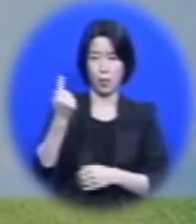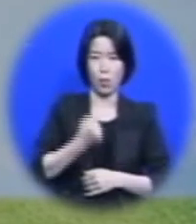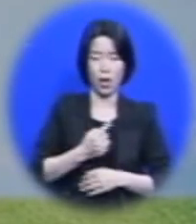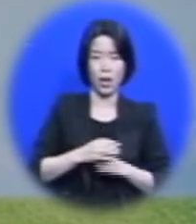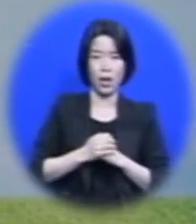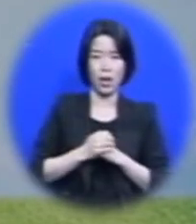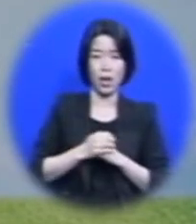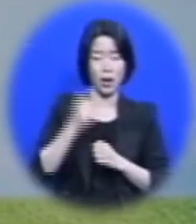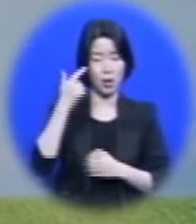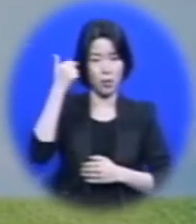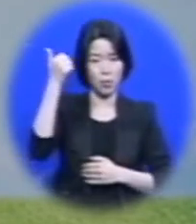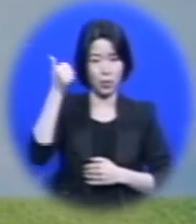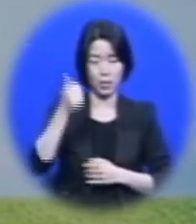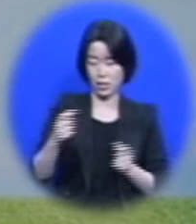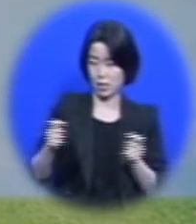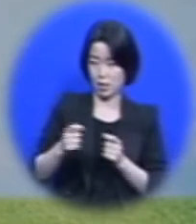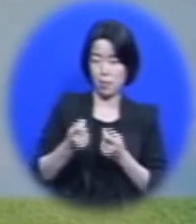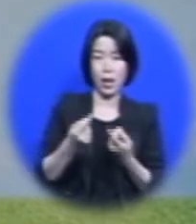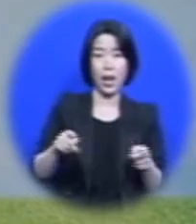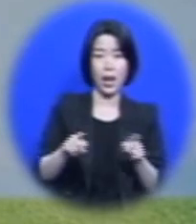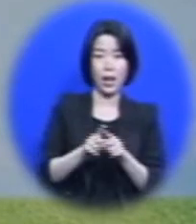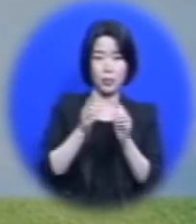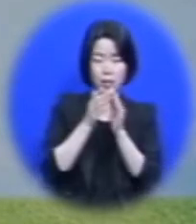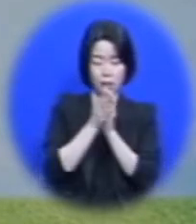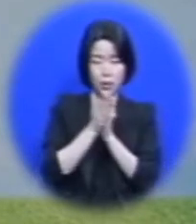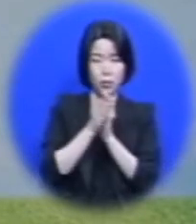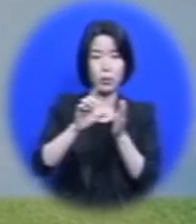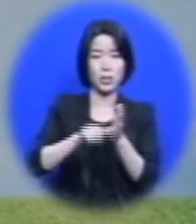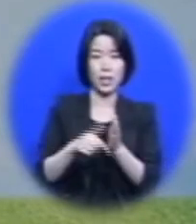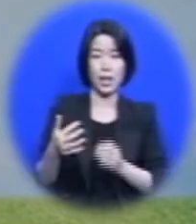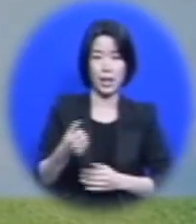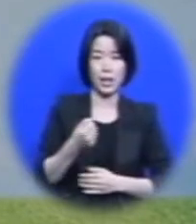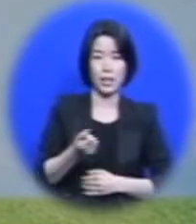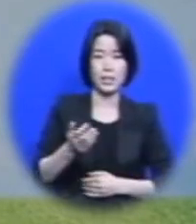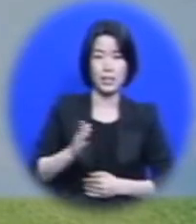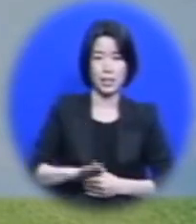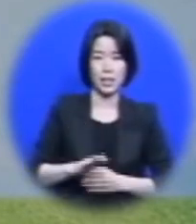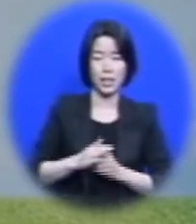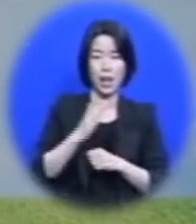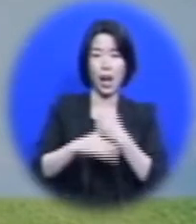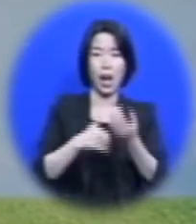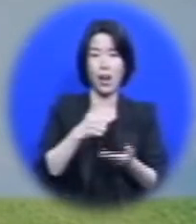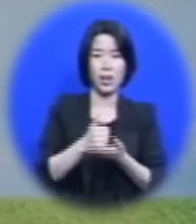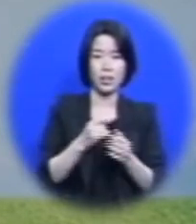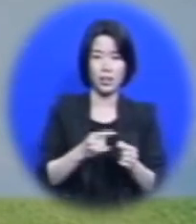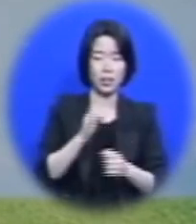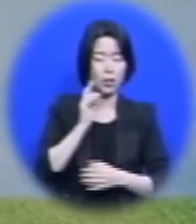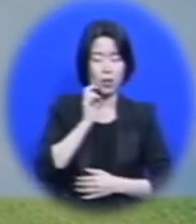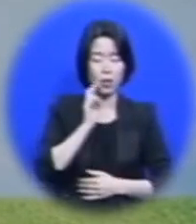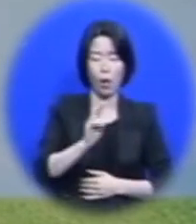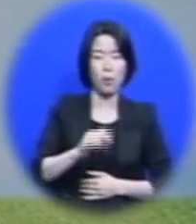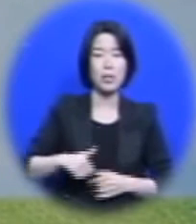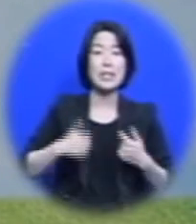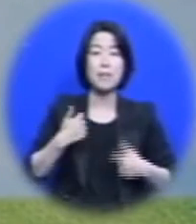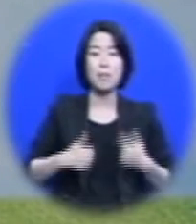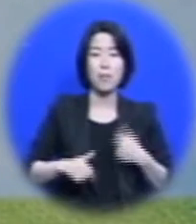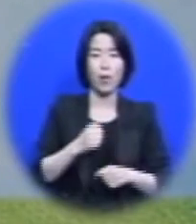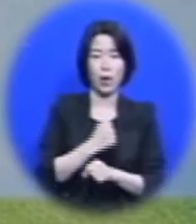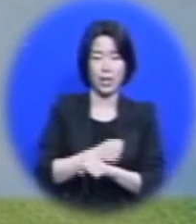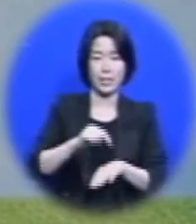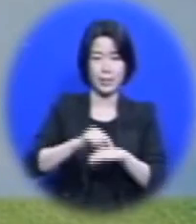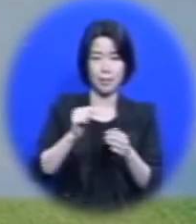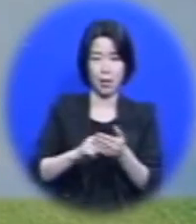목사님들 옆에서 같이 기도하는 시간을 가지는데 하나님께서 너무나 기뻐하시는 마음을